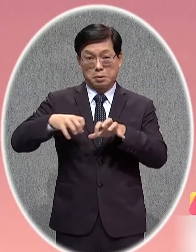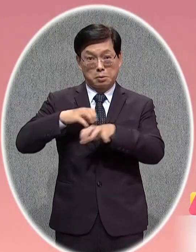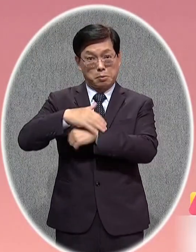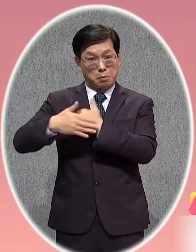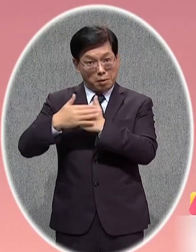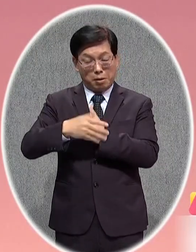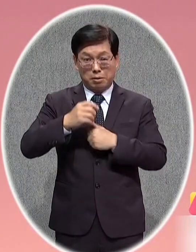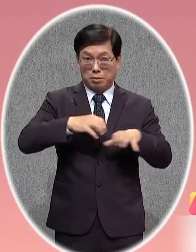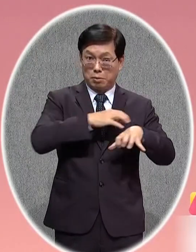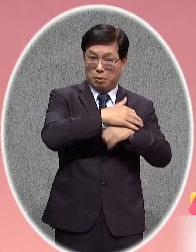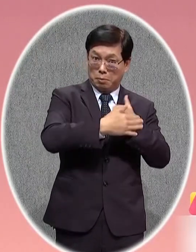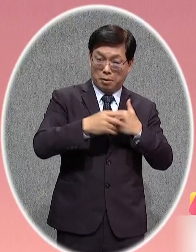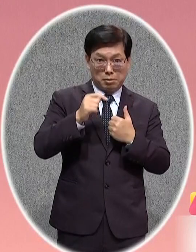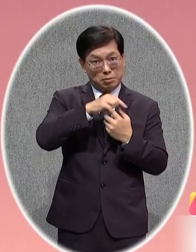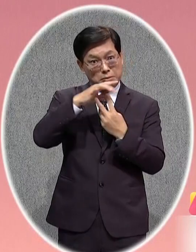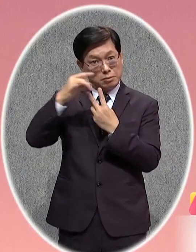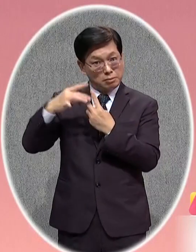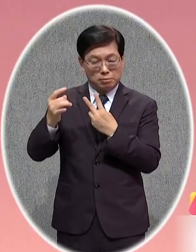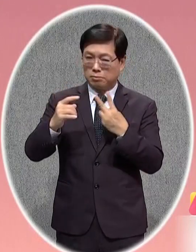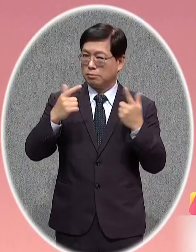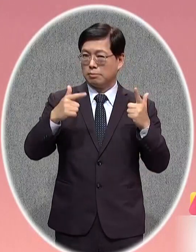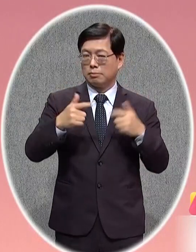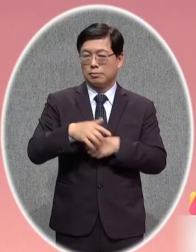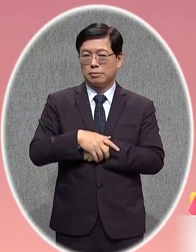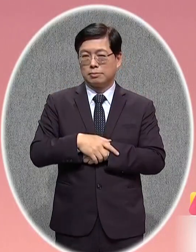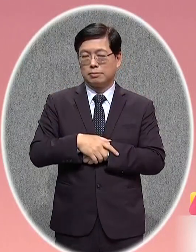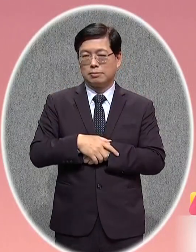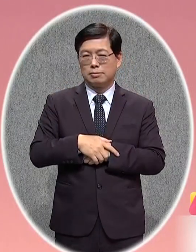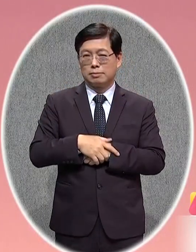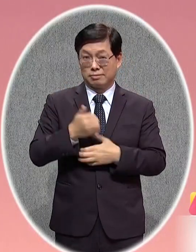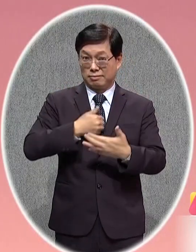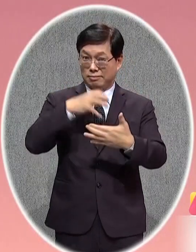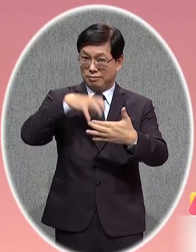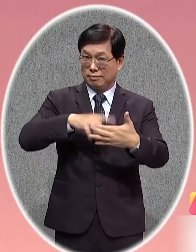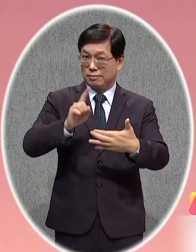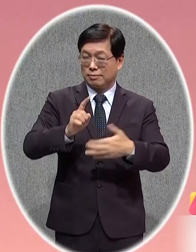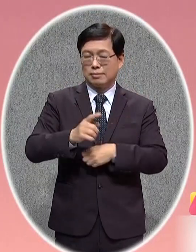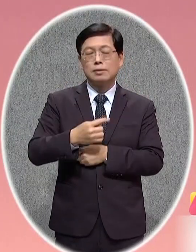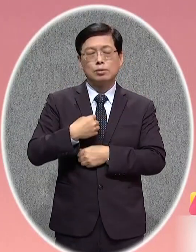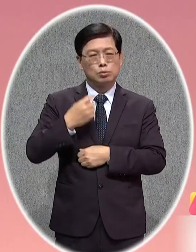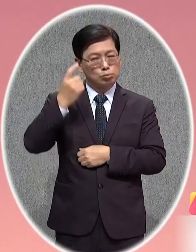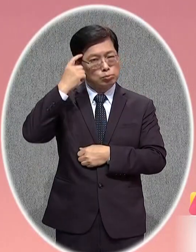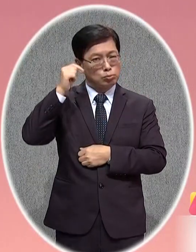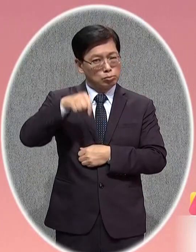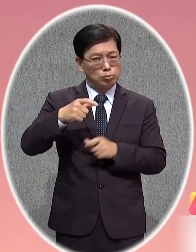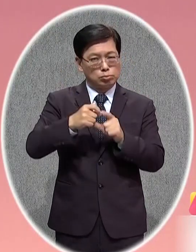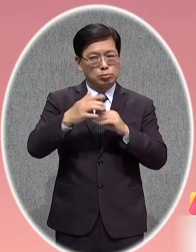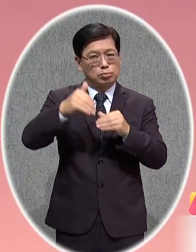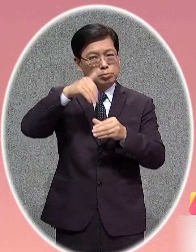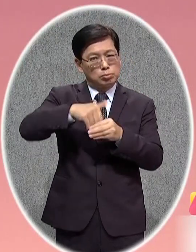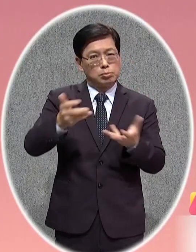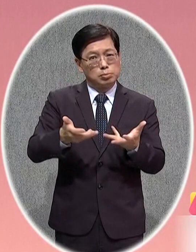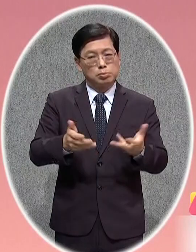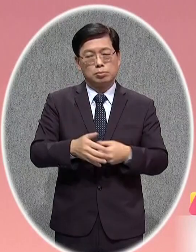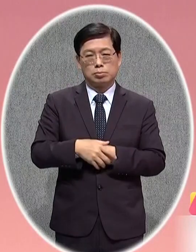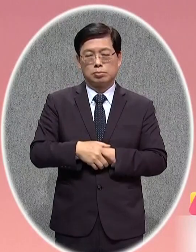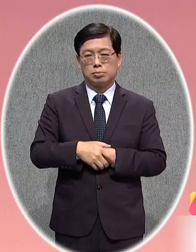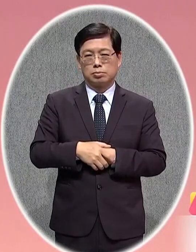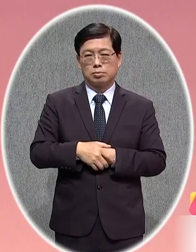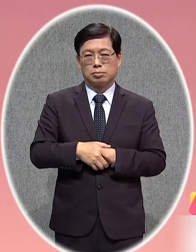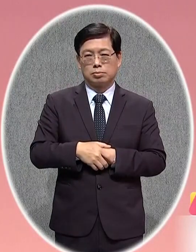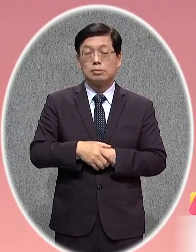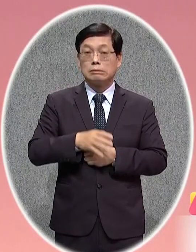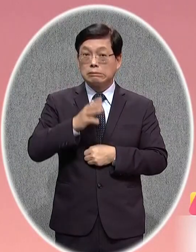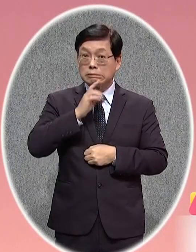保与环保的选择。事实上，我认为我们这一次的公投案，事实上它是一